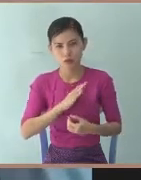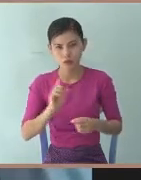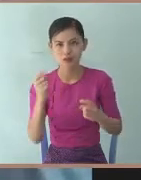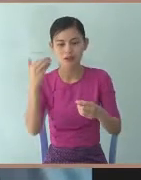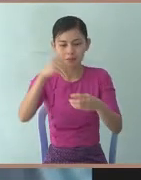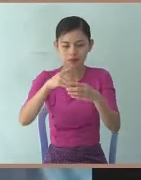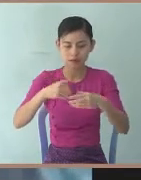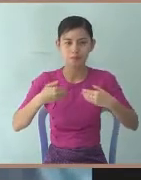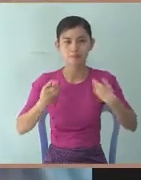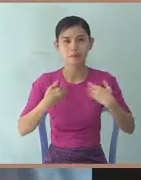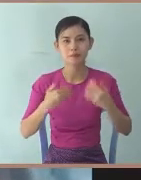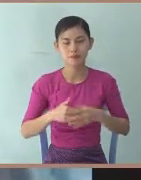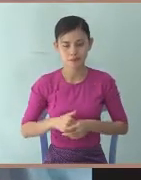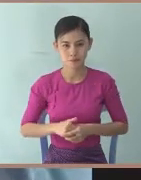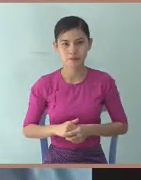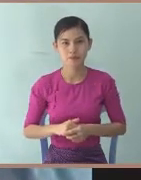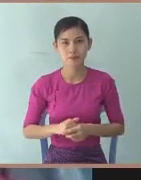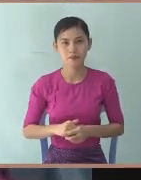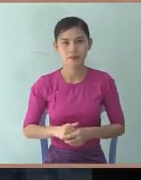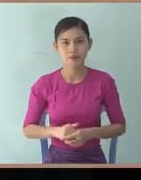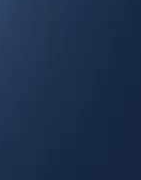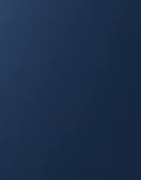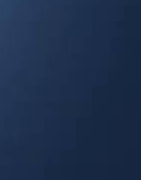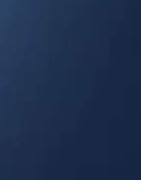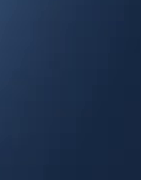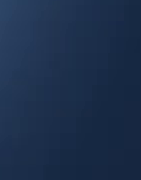ဟိုမဲ့ပေးခွင့်ရတဲ့အတွက်အရန်ကိုလည်းပျော်ပါတယ